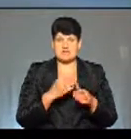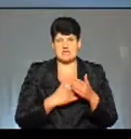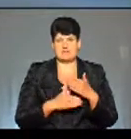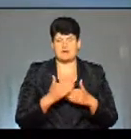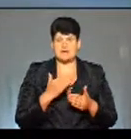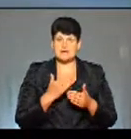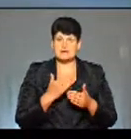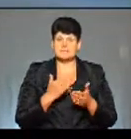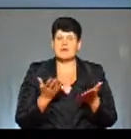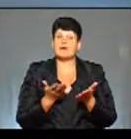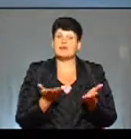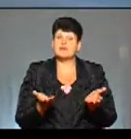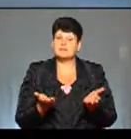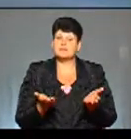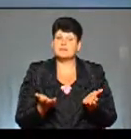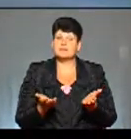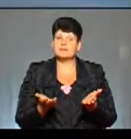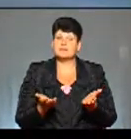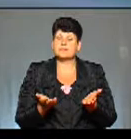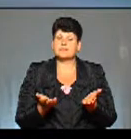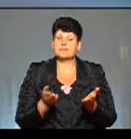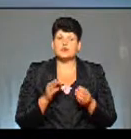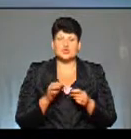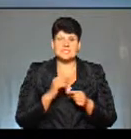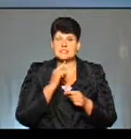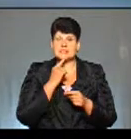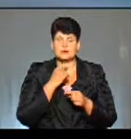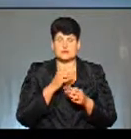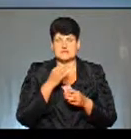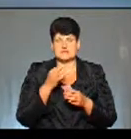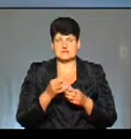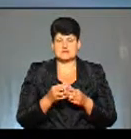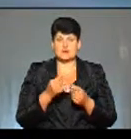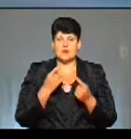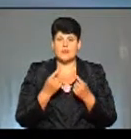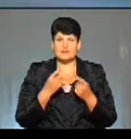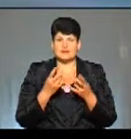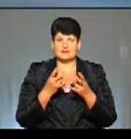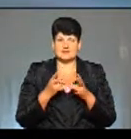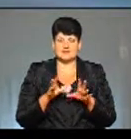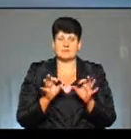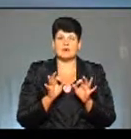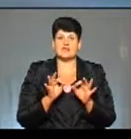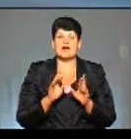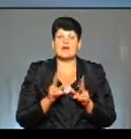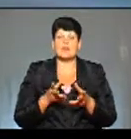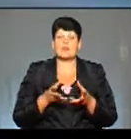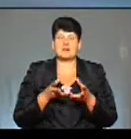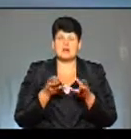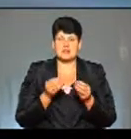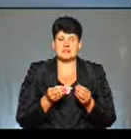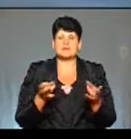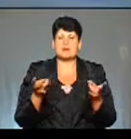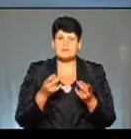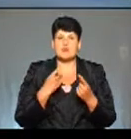Ну, але ж то складно сказати. Говорити не треба про те, що як впливати. Говорити